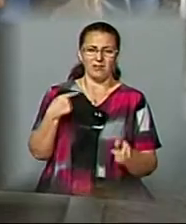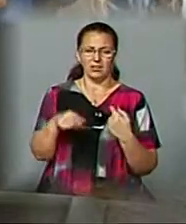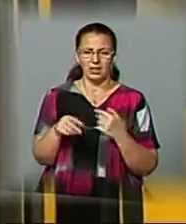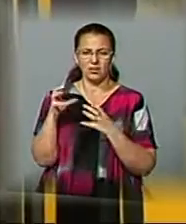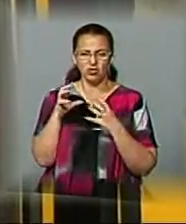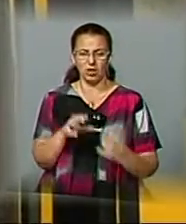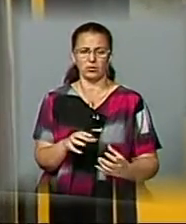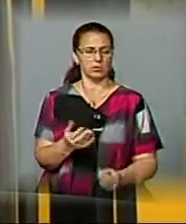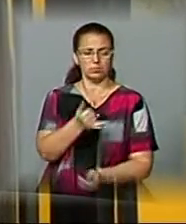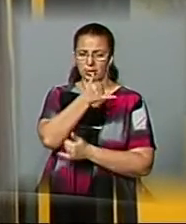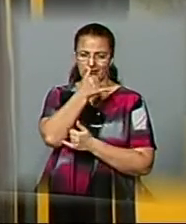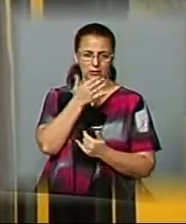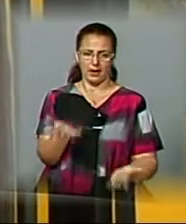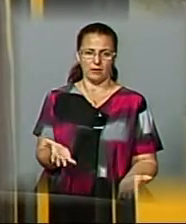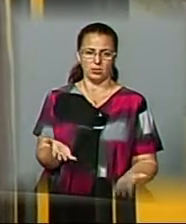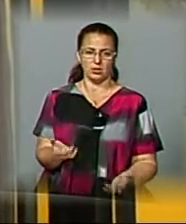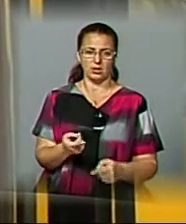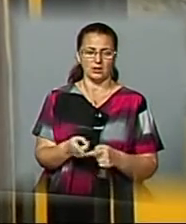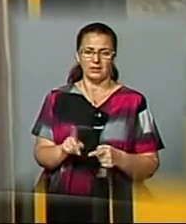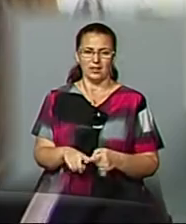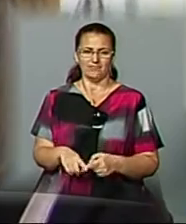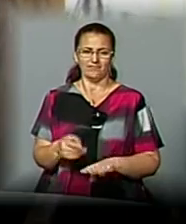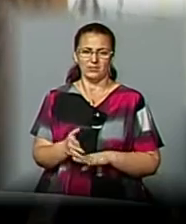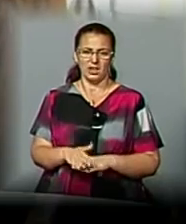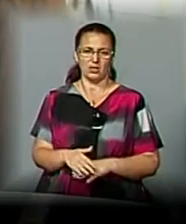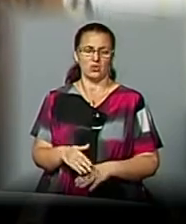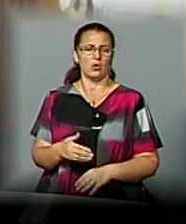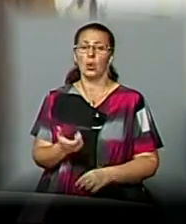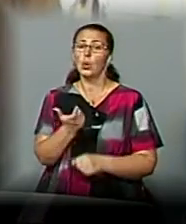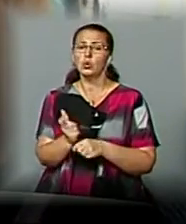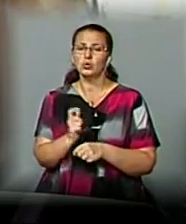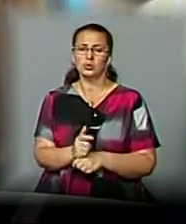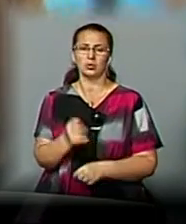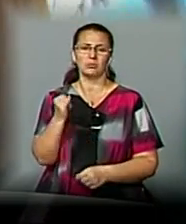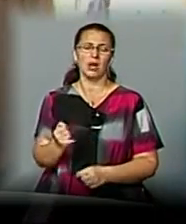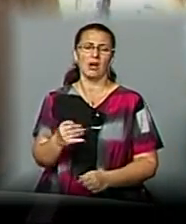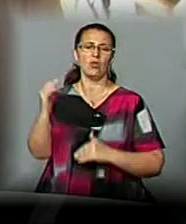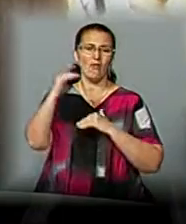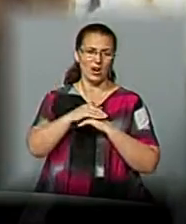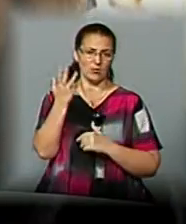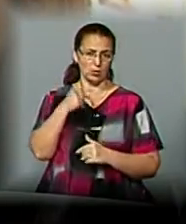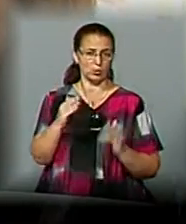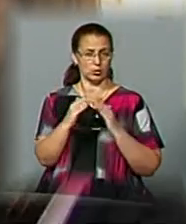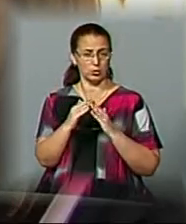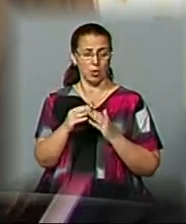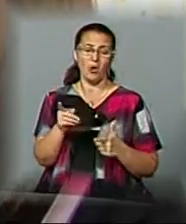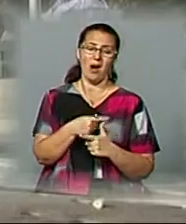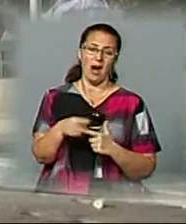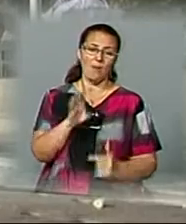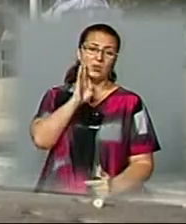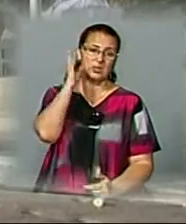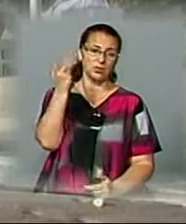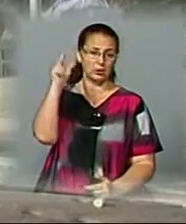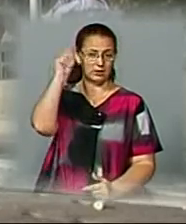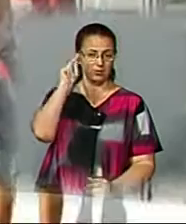транспорт. Бо неможливо. Це обурює, особливо вечором, коли потрібно всім добратися додому, або зранку, коли всі на навчання.